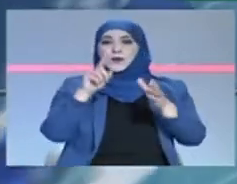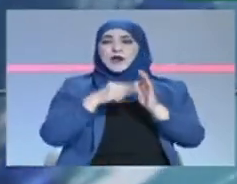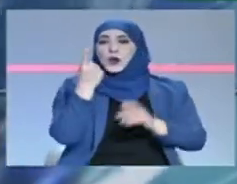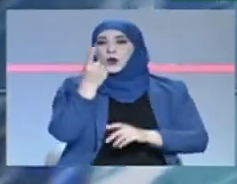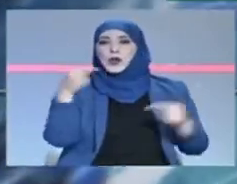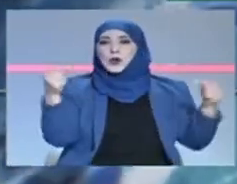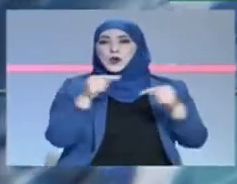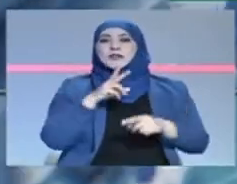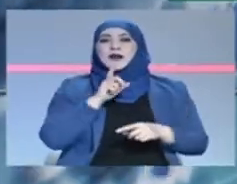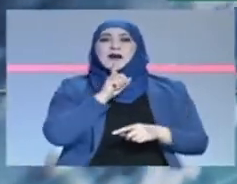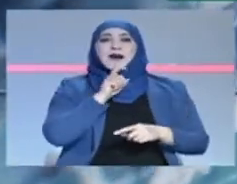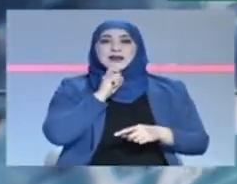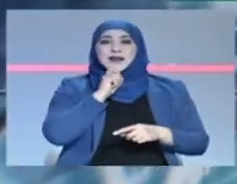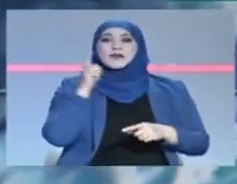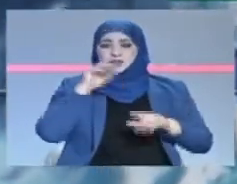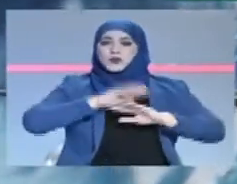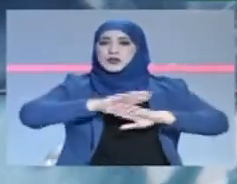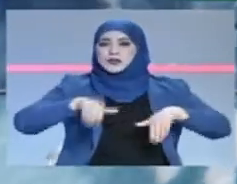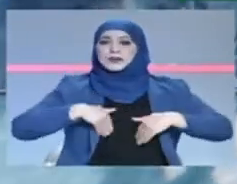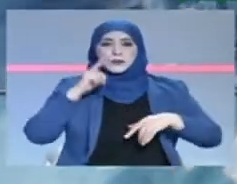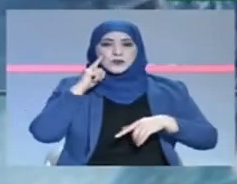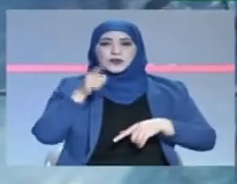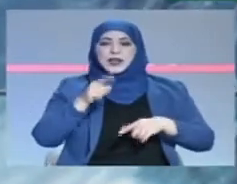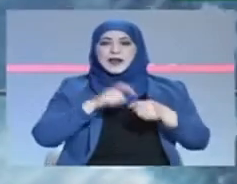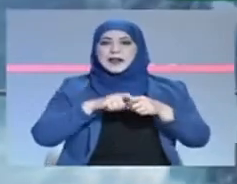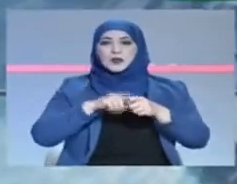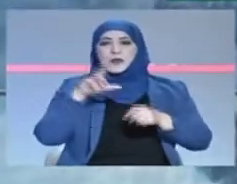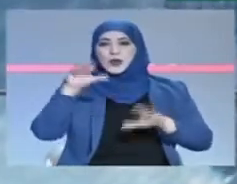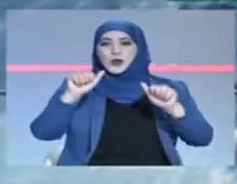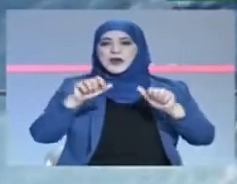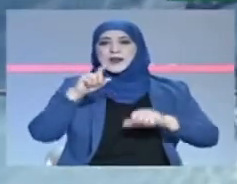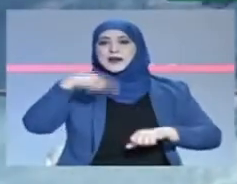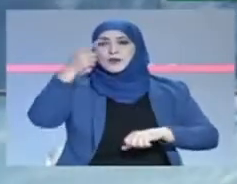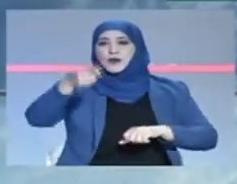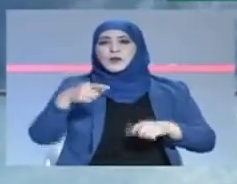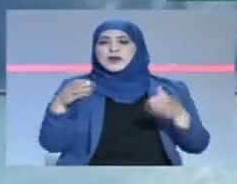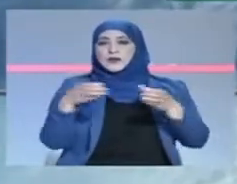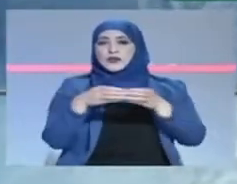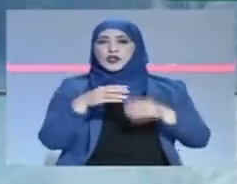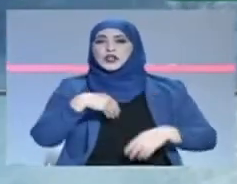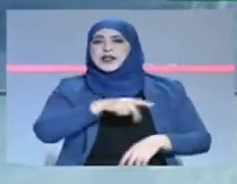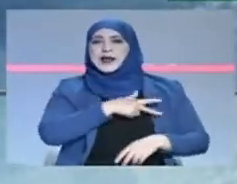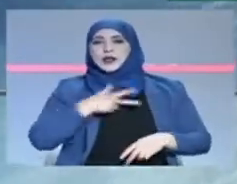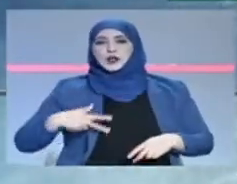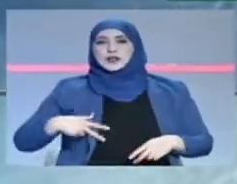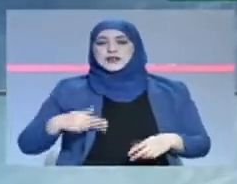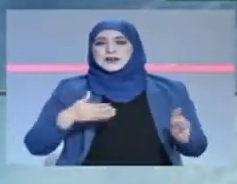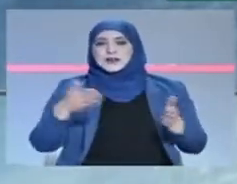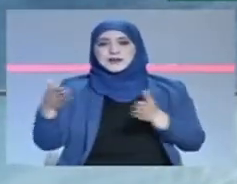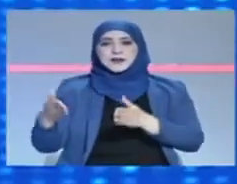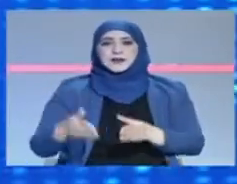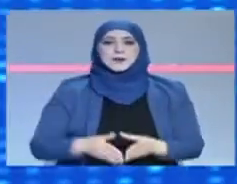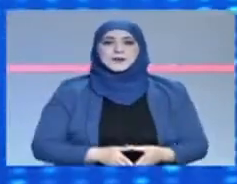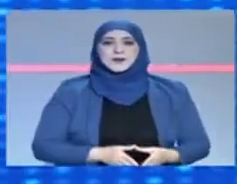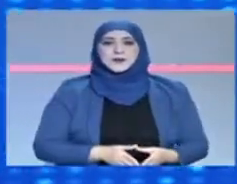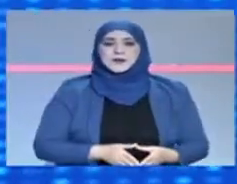قطر، وسيختتم مشاركته يوم الثلاثاء المقبل بمواجهة الأرجنتين.